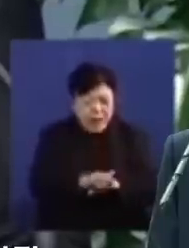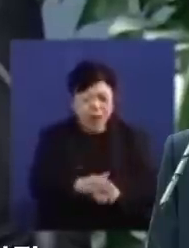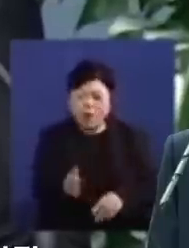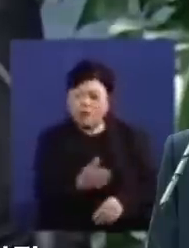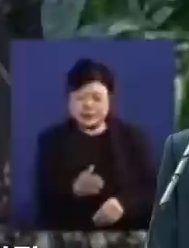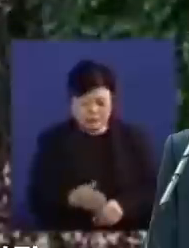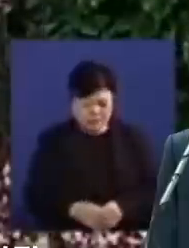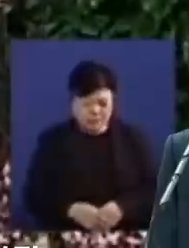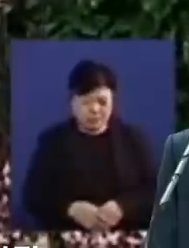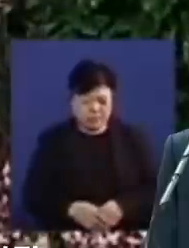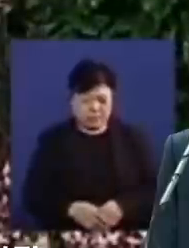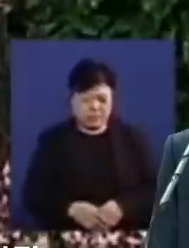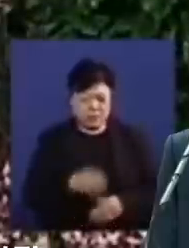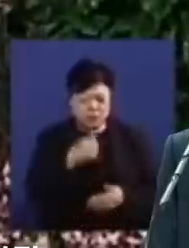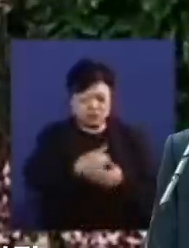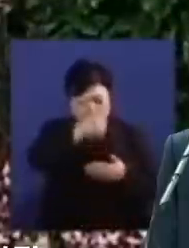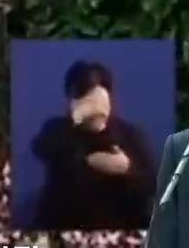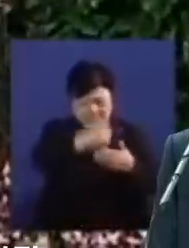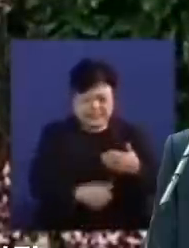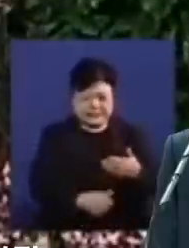타락한 대륙인 것입니다.